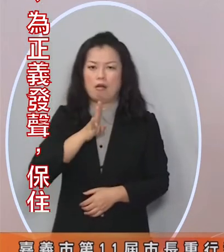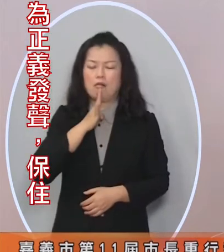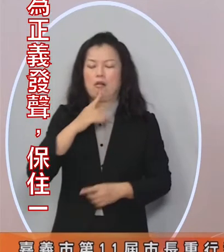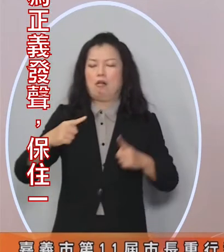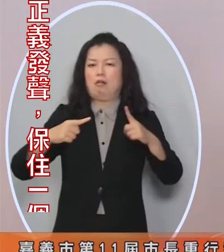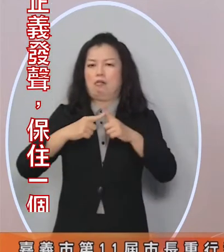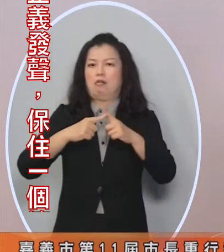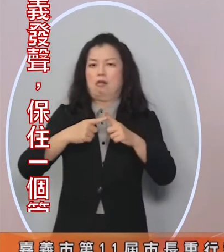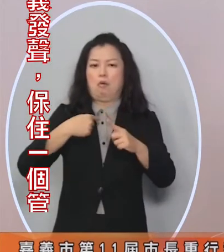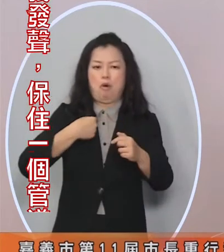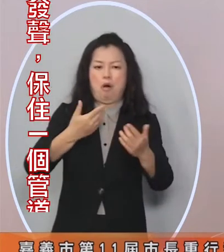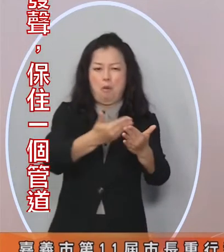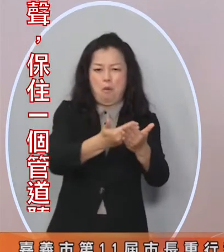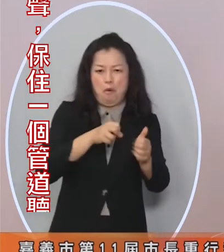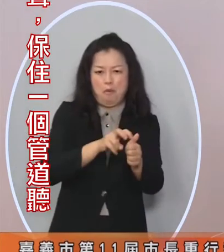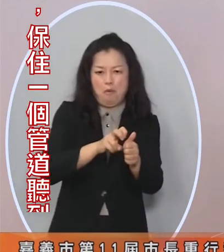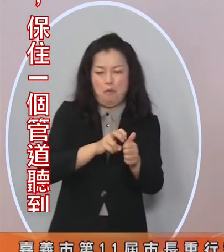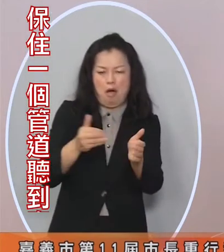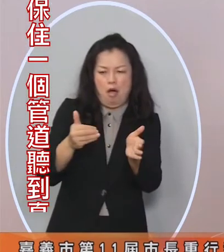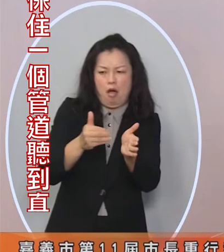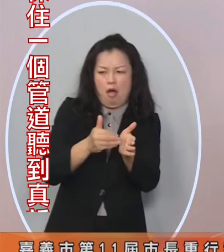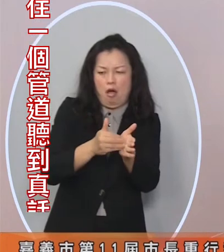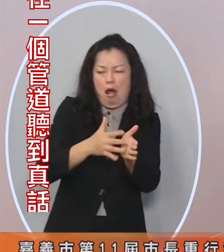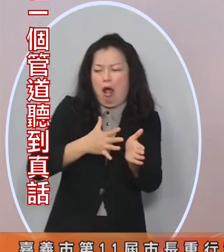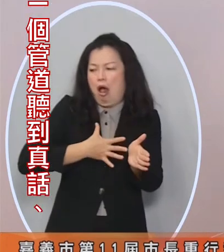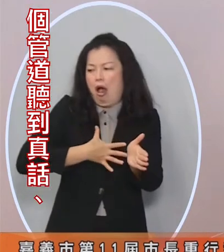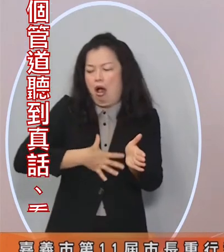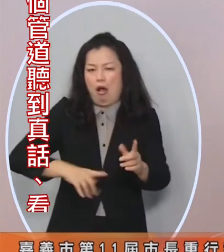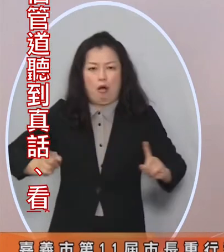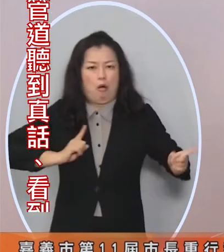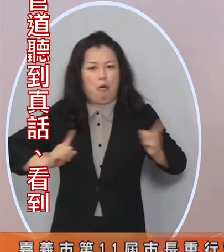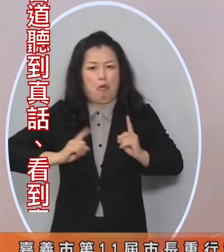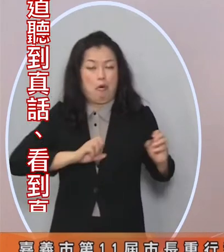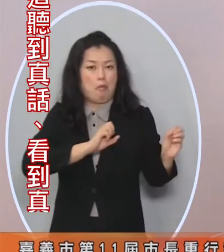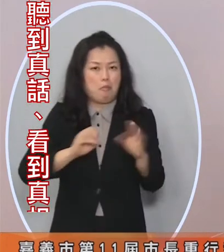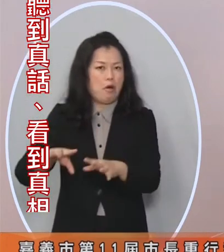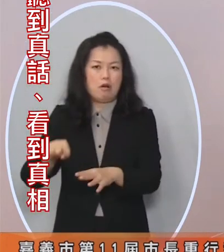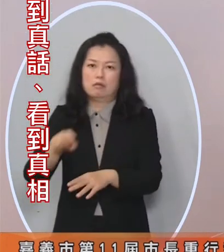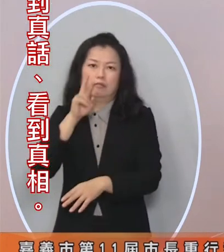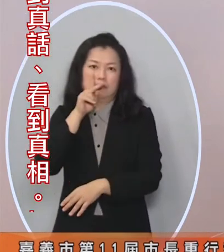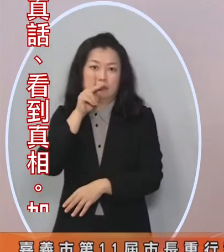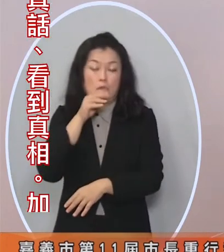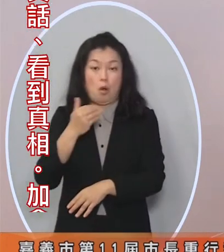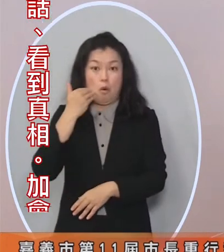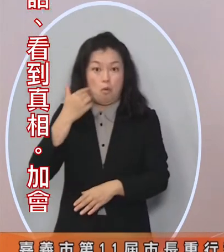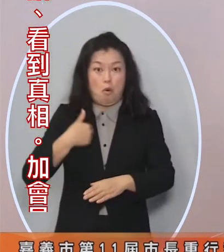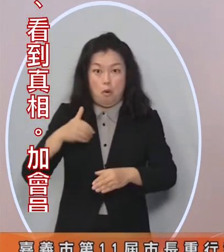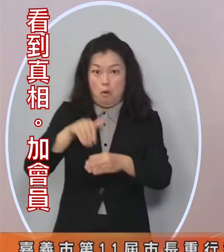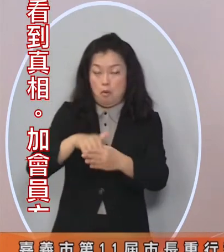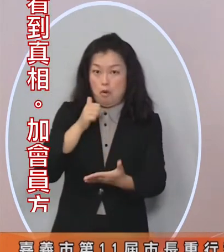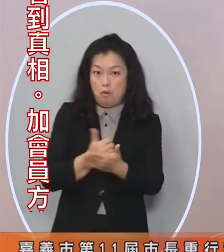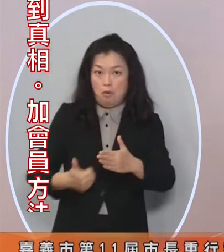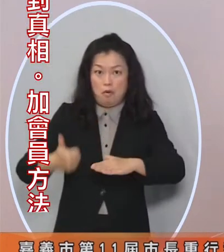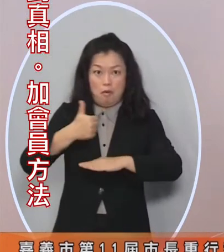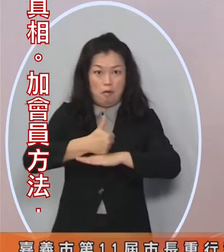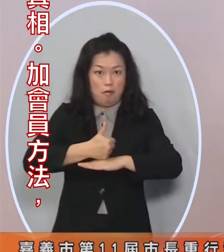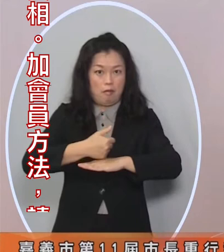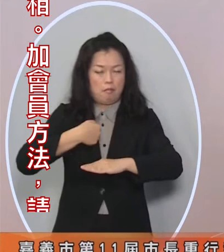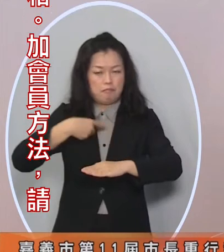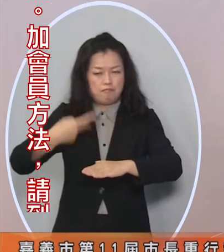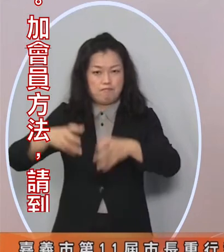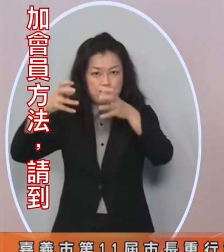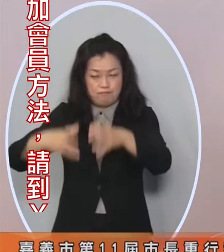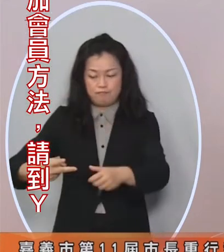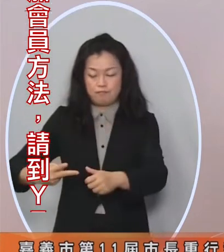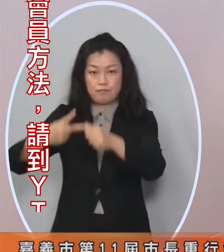饲主。所以凯生觉得，如果能够当选，我们将再成立第二座流浪动物保护中